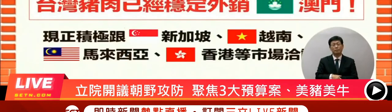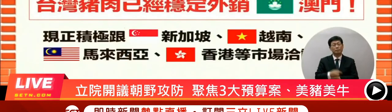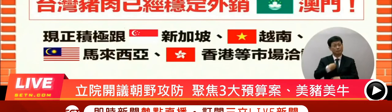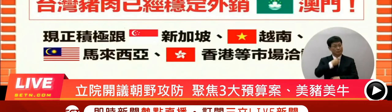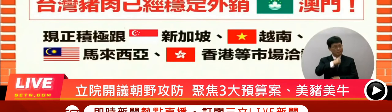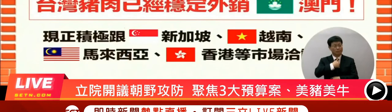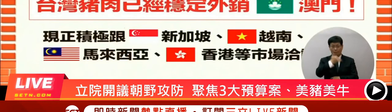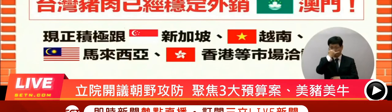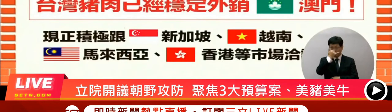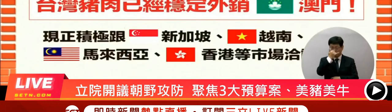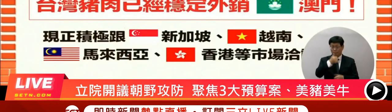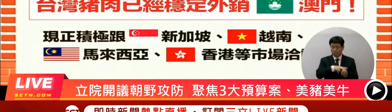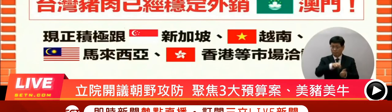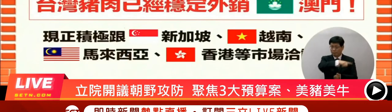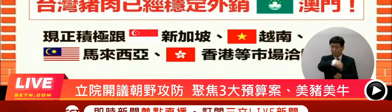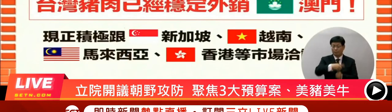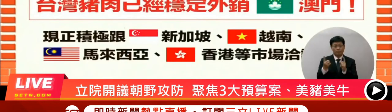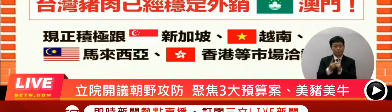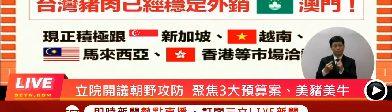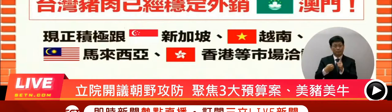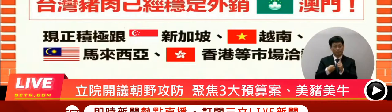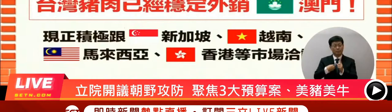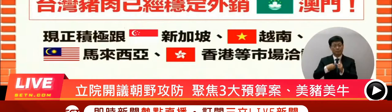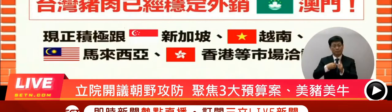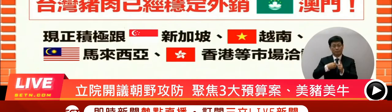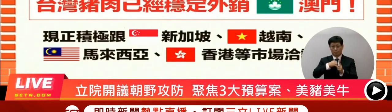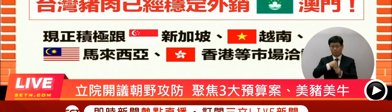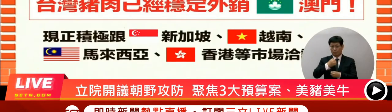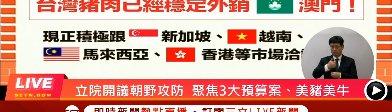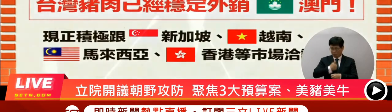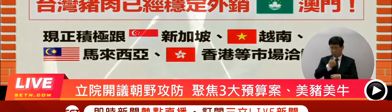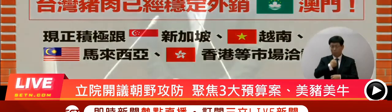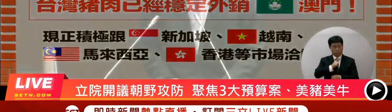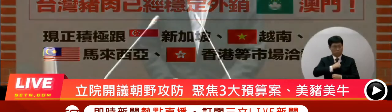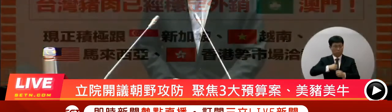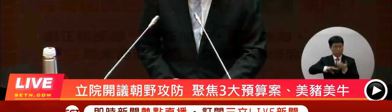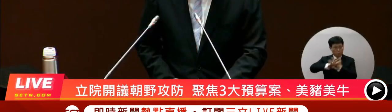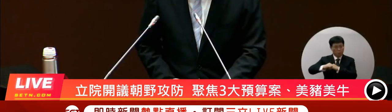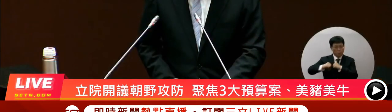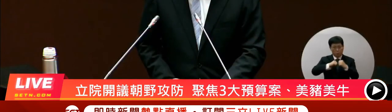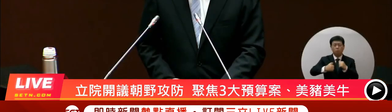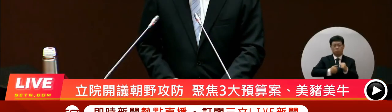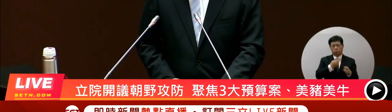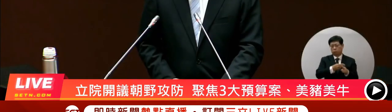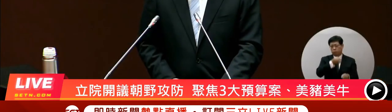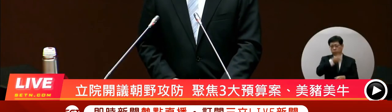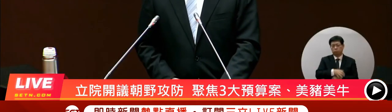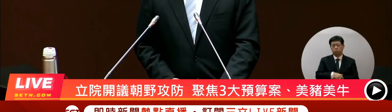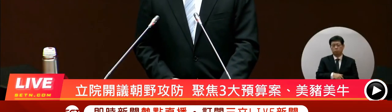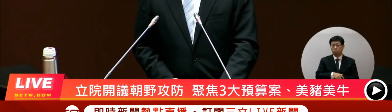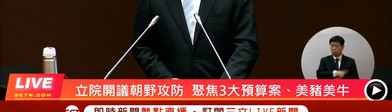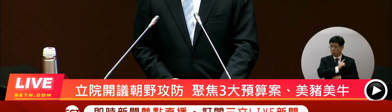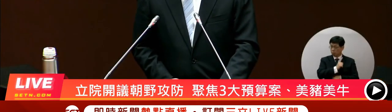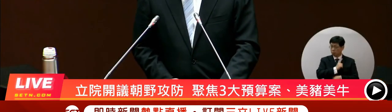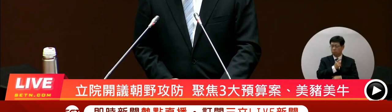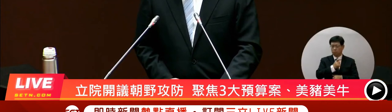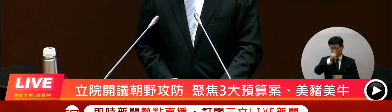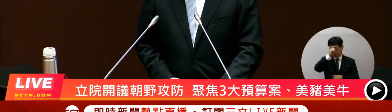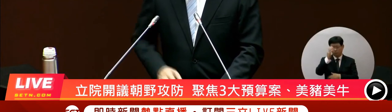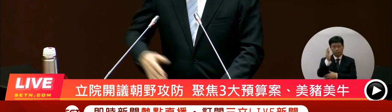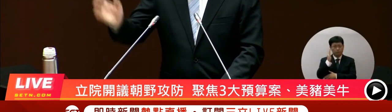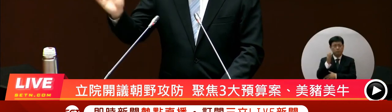湾的猪农对于我们台湾猪的竞争力非常有自信，他们要求